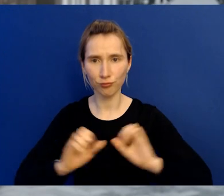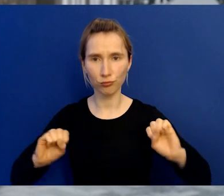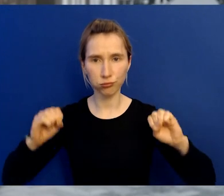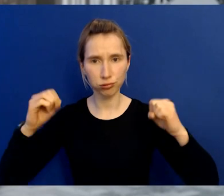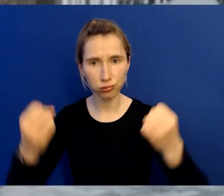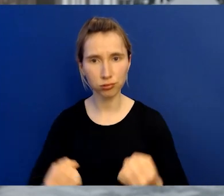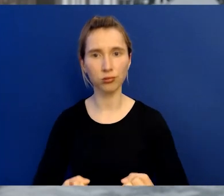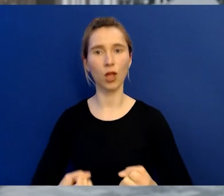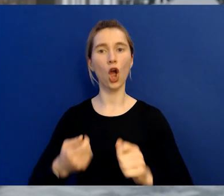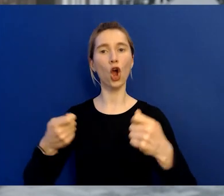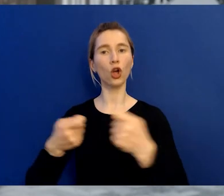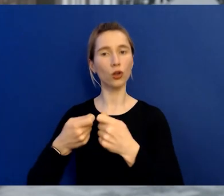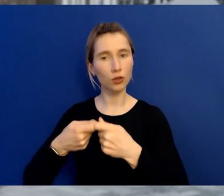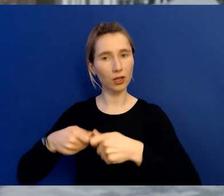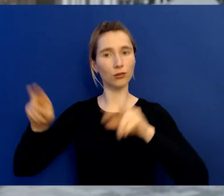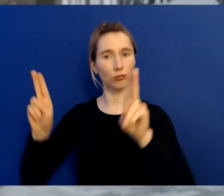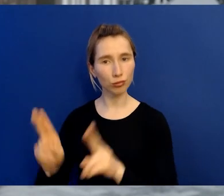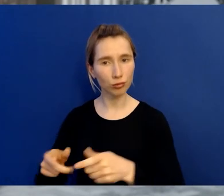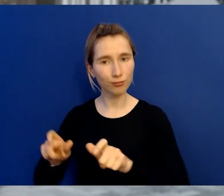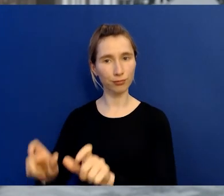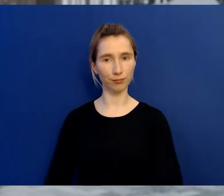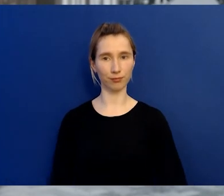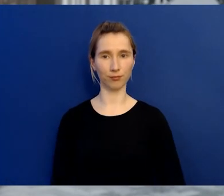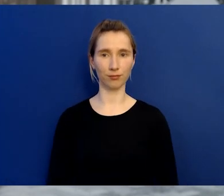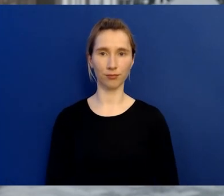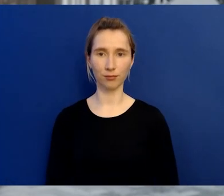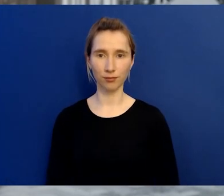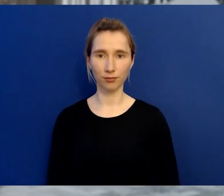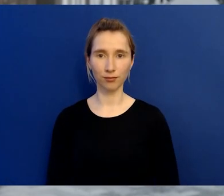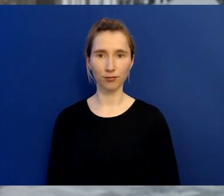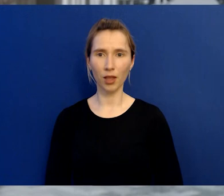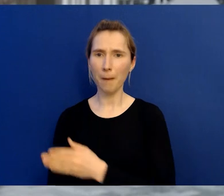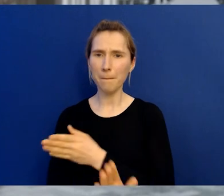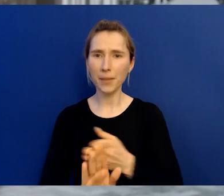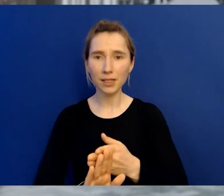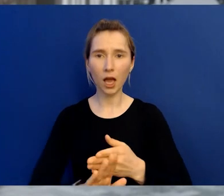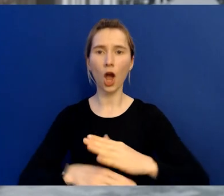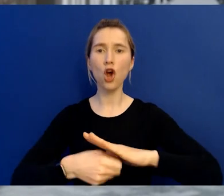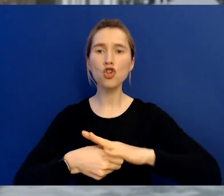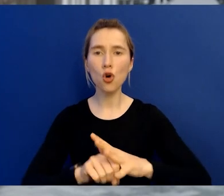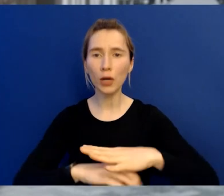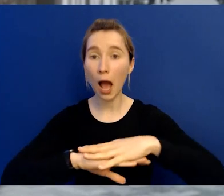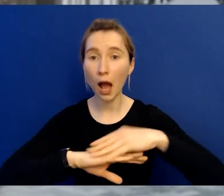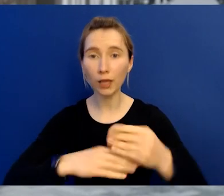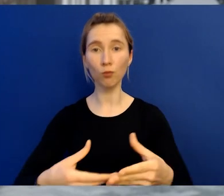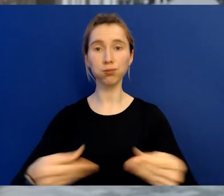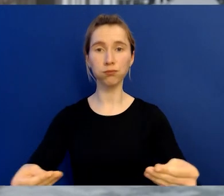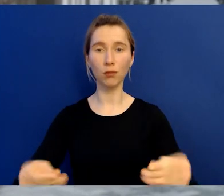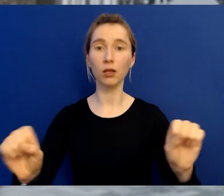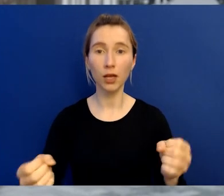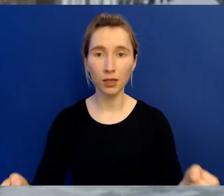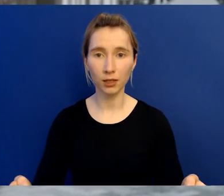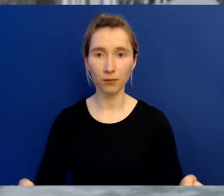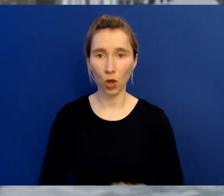zu unternehmen, um Kontakte zu vermeiden. Solange es kein Heilmittel gegen das Virus gibt und solange